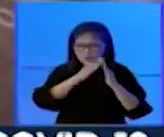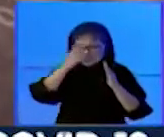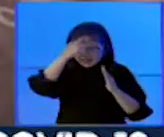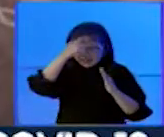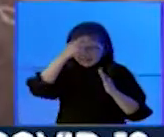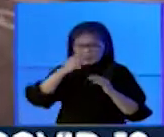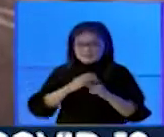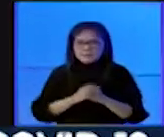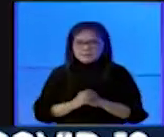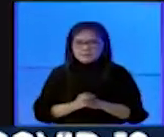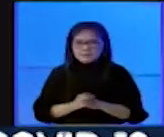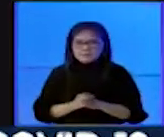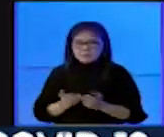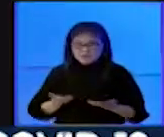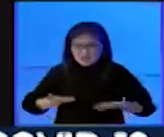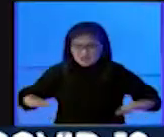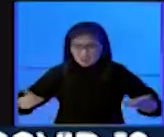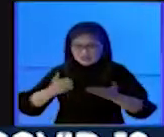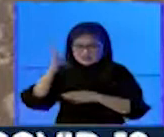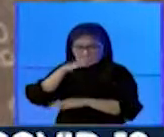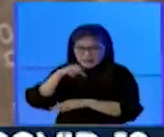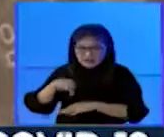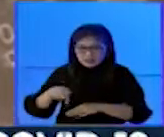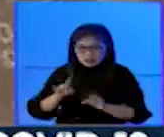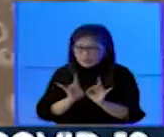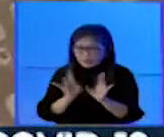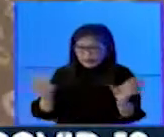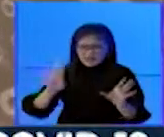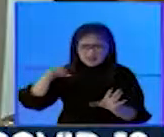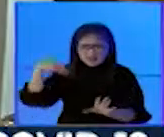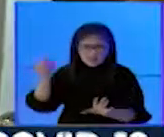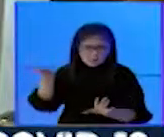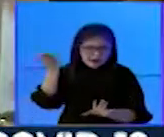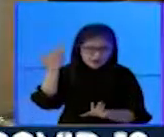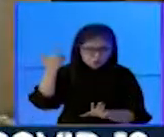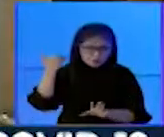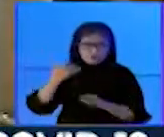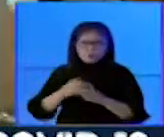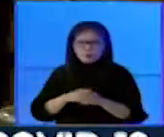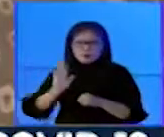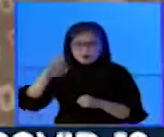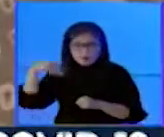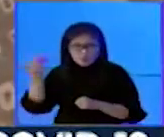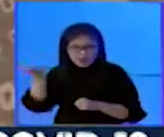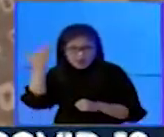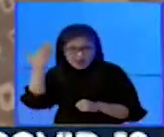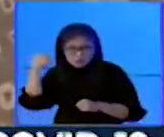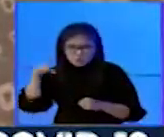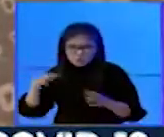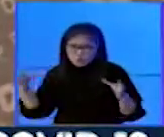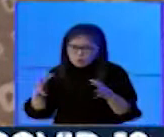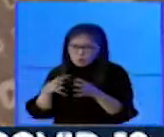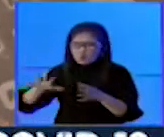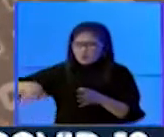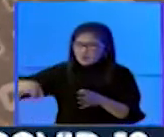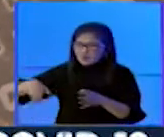Situasi hari ini berbeda dengan tahun sebelumnya. Kita tahu kalau tahun sebelumnya kan kita bisa kumpul sama keluarga, salat id